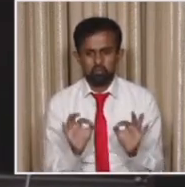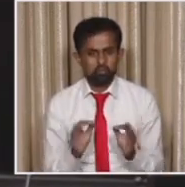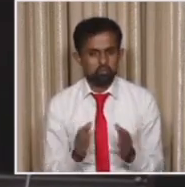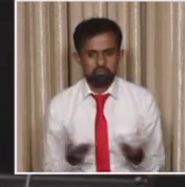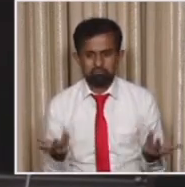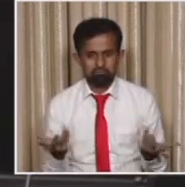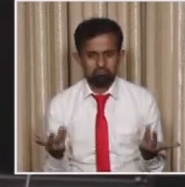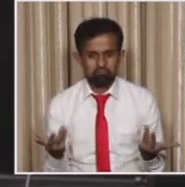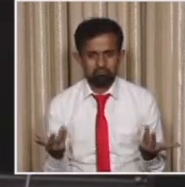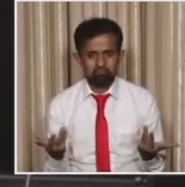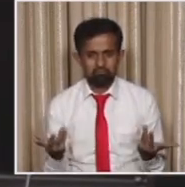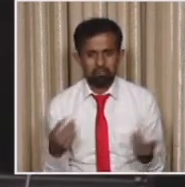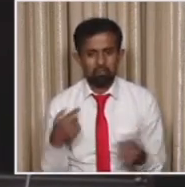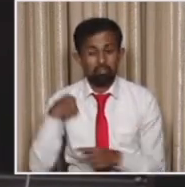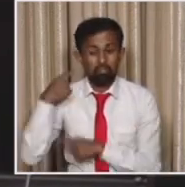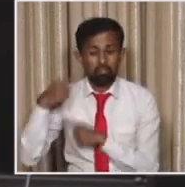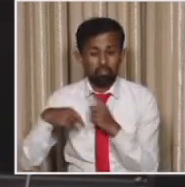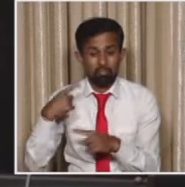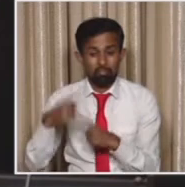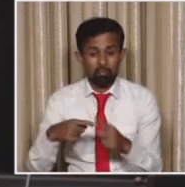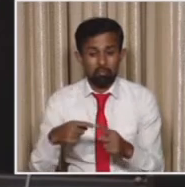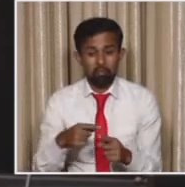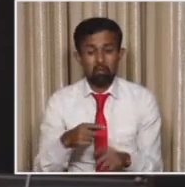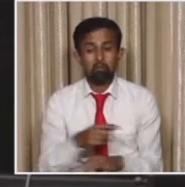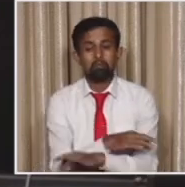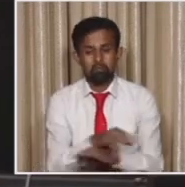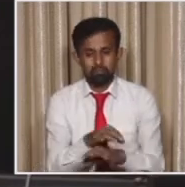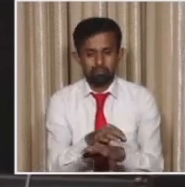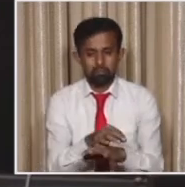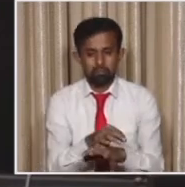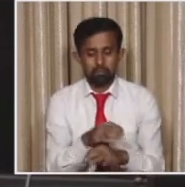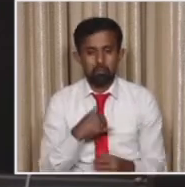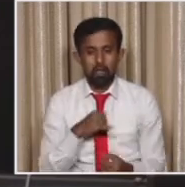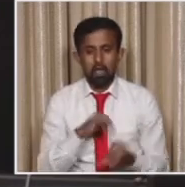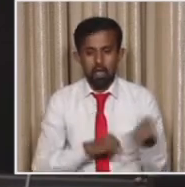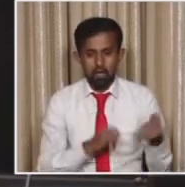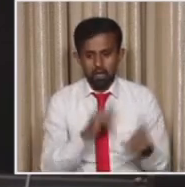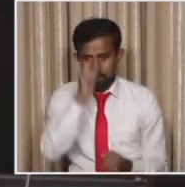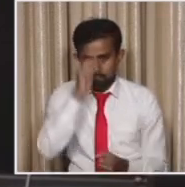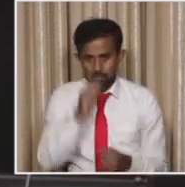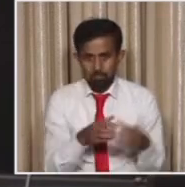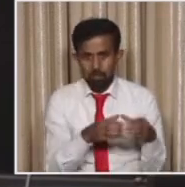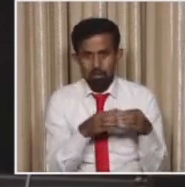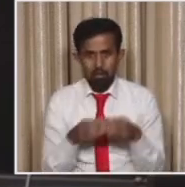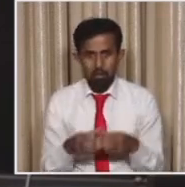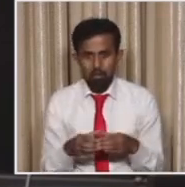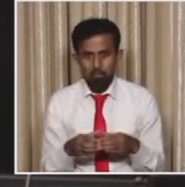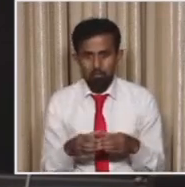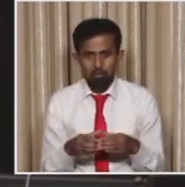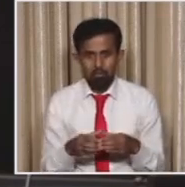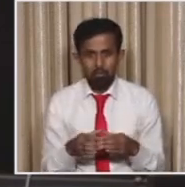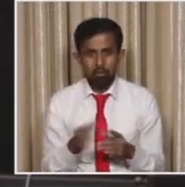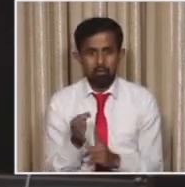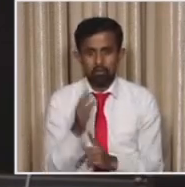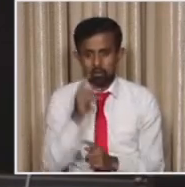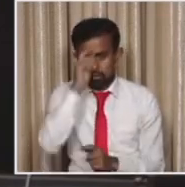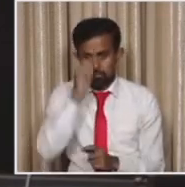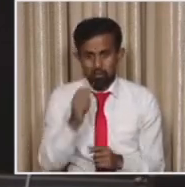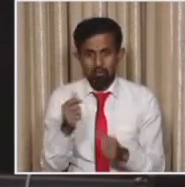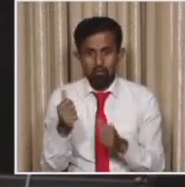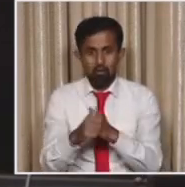නොවේ සාම්ප්‍රදායික ක්‍රමවේදය නිසා මේ වෙනකොට මගේ ලේකම්තුමත් අපේ කණ්ඩායමත් විශේෂයෙන්ම ධනාධිපතිතුමා පත්